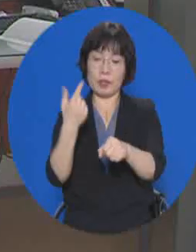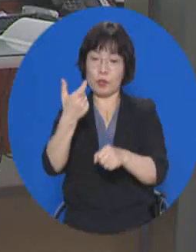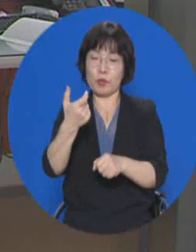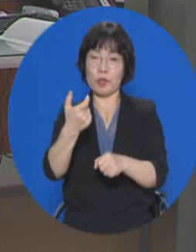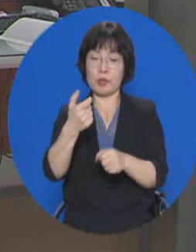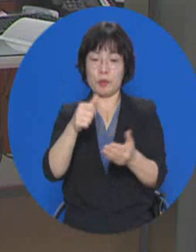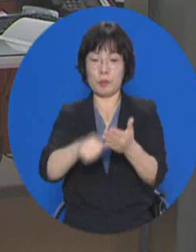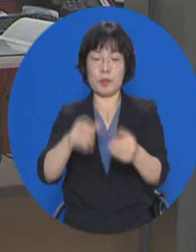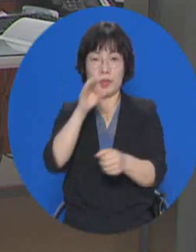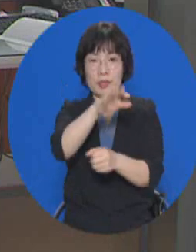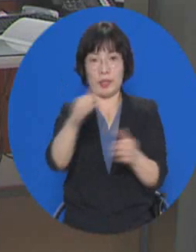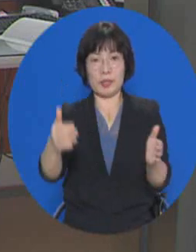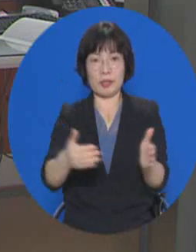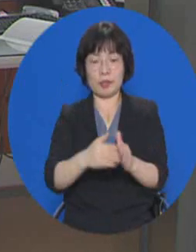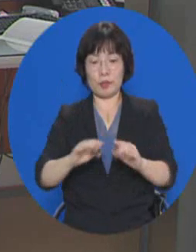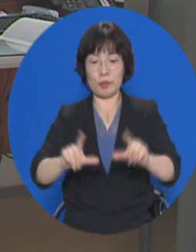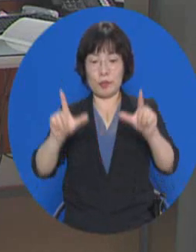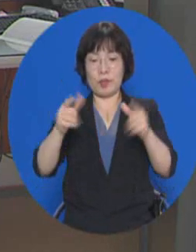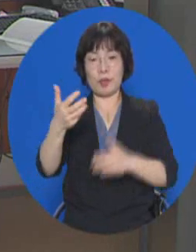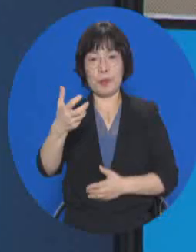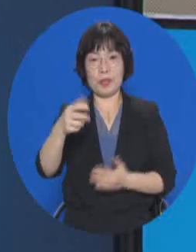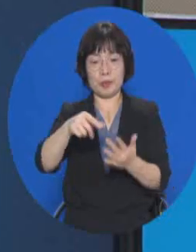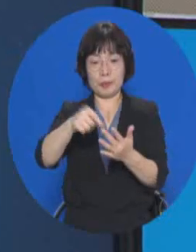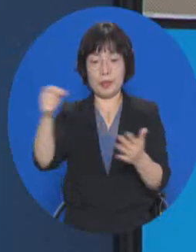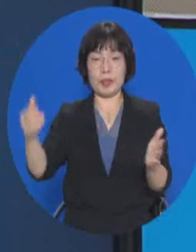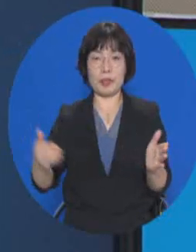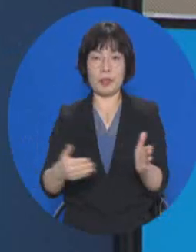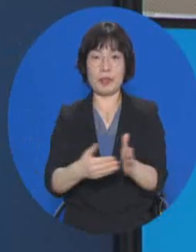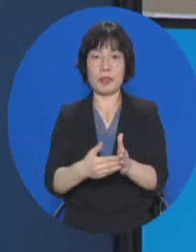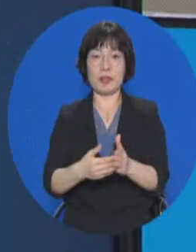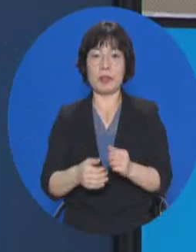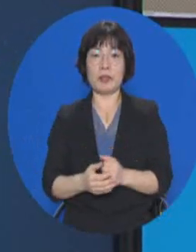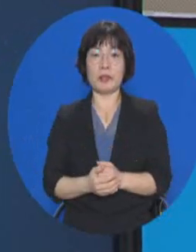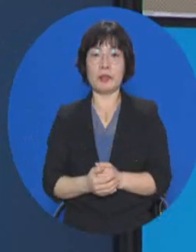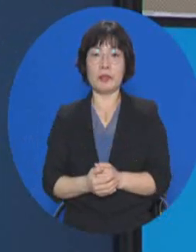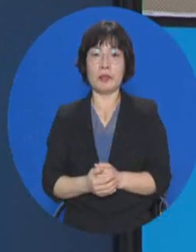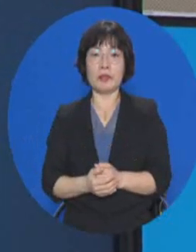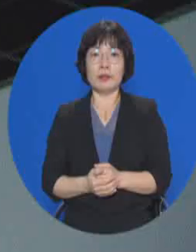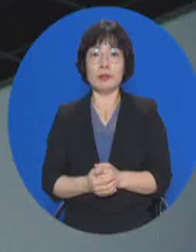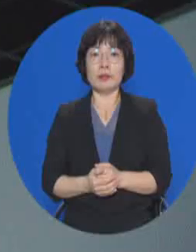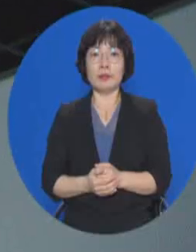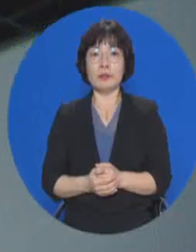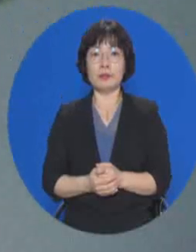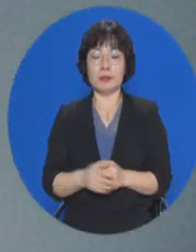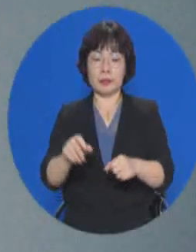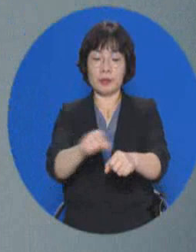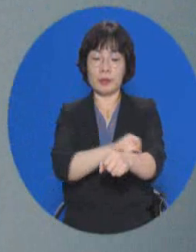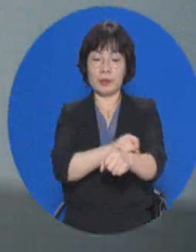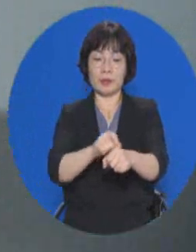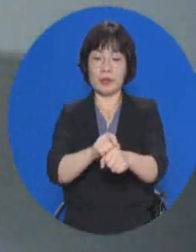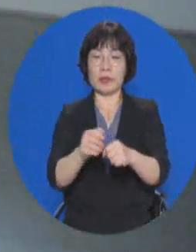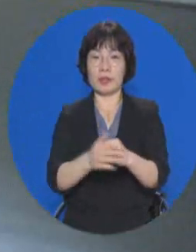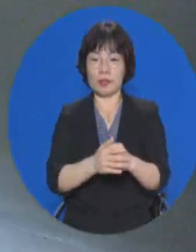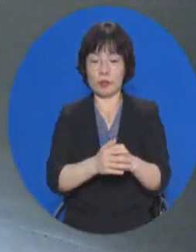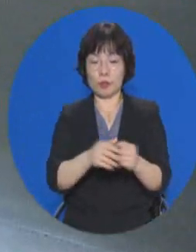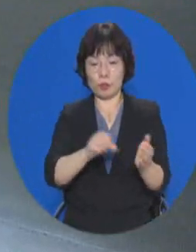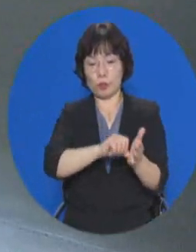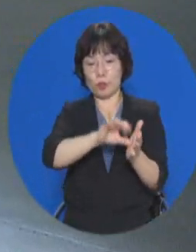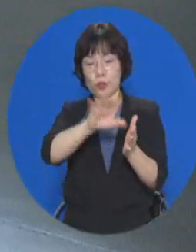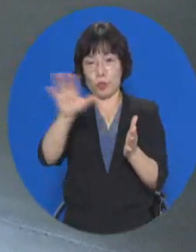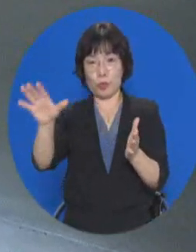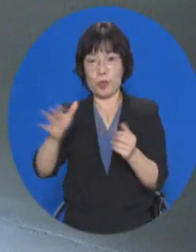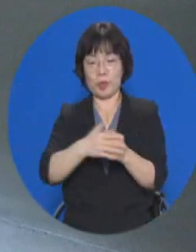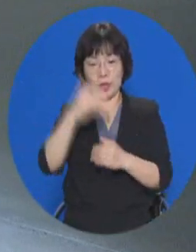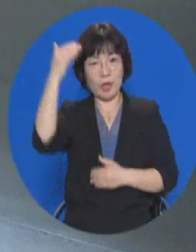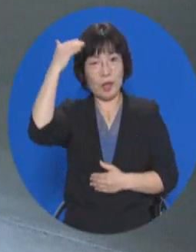점의 작품을 구입한 데 이어 올해 80여 점에 대한 작품 선정을 마쳤습니다. 특히 남종화가 의제